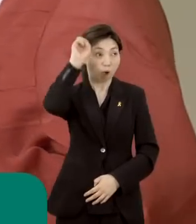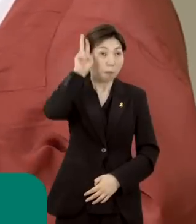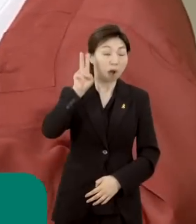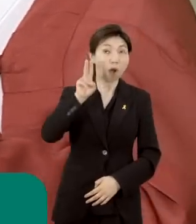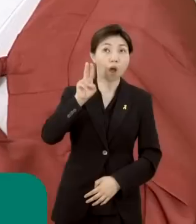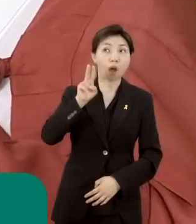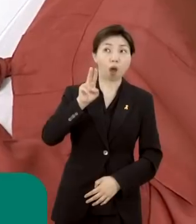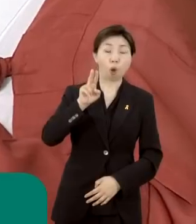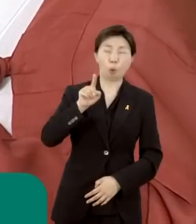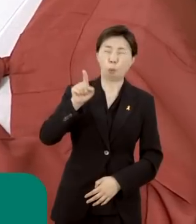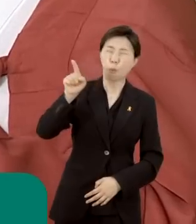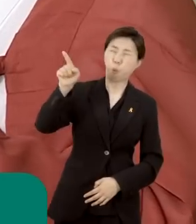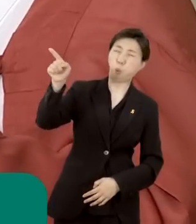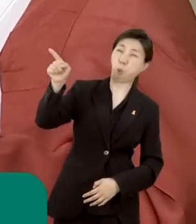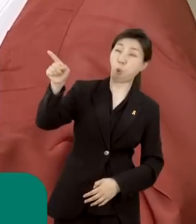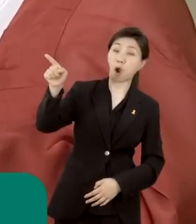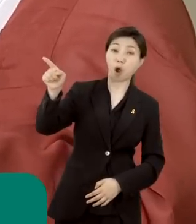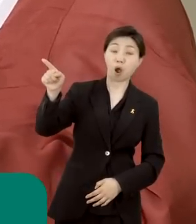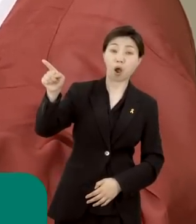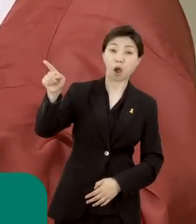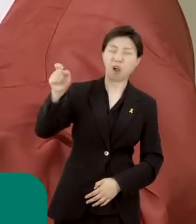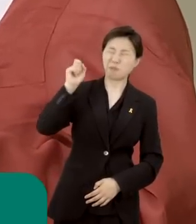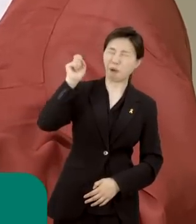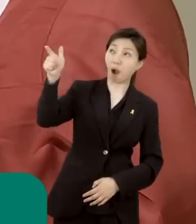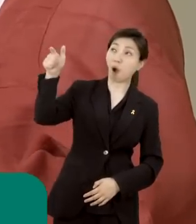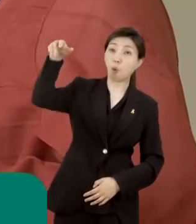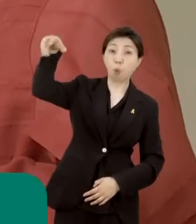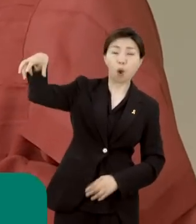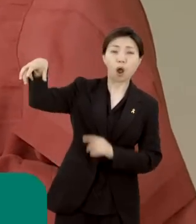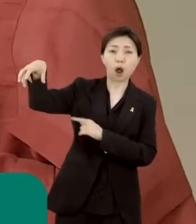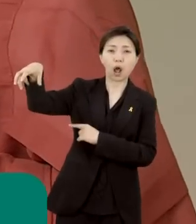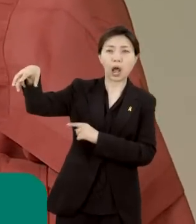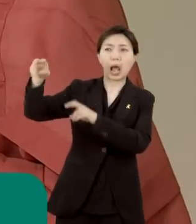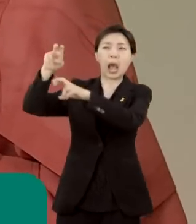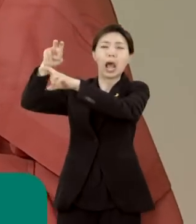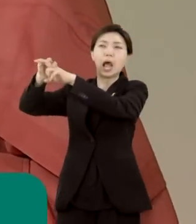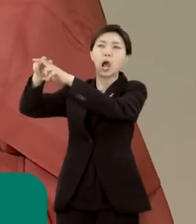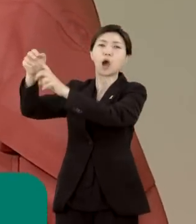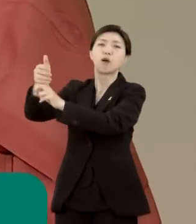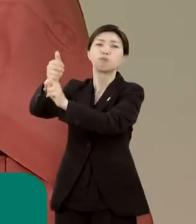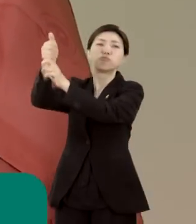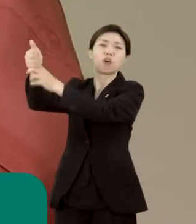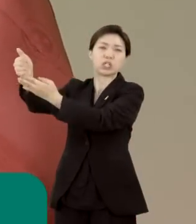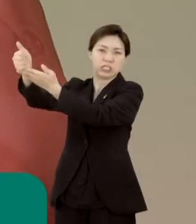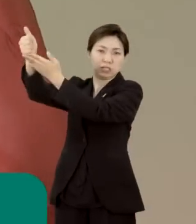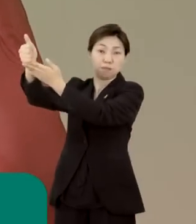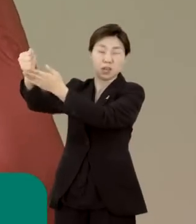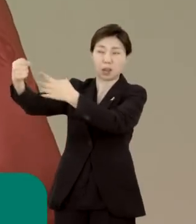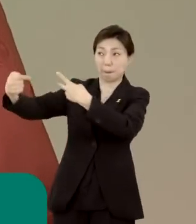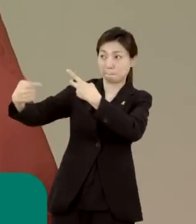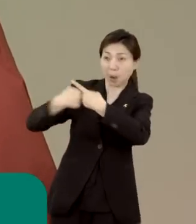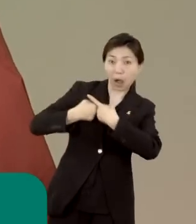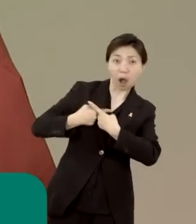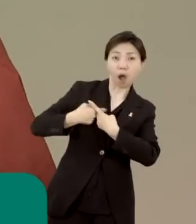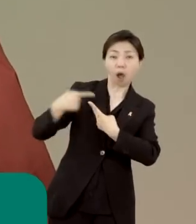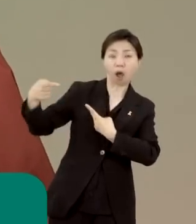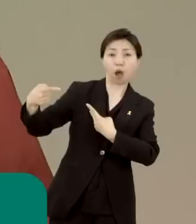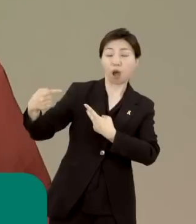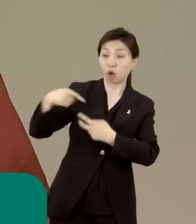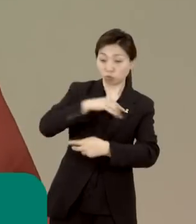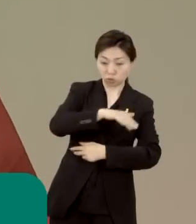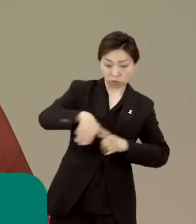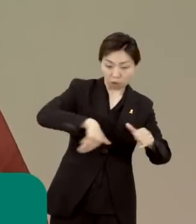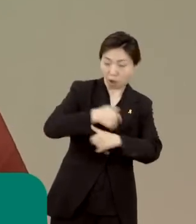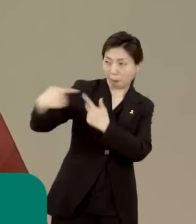그때 멀리서 이 사원에 앉아 계시던 부처님이이 상황을 완전히